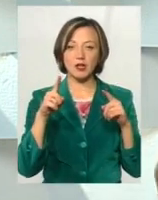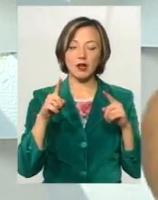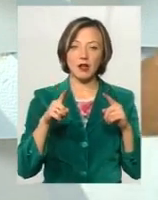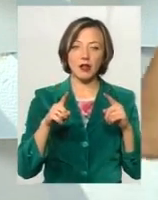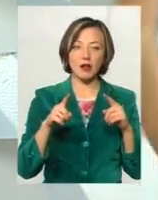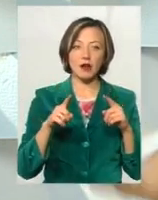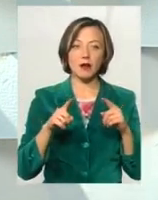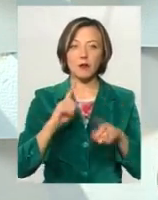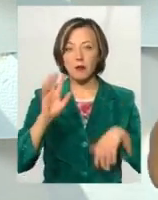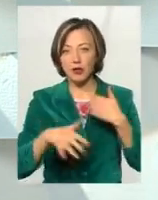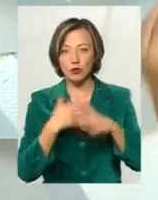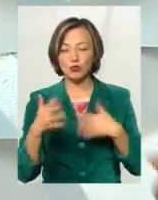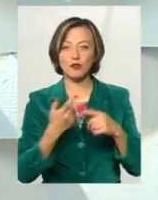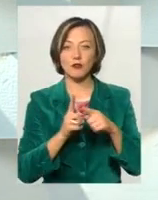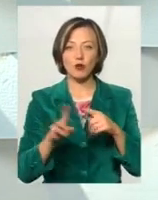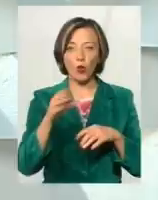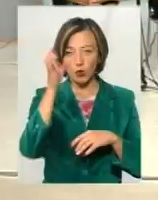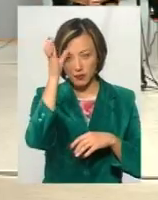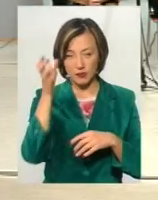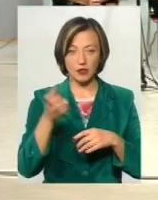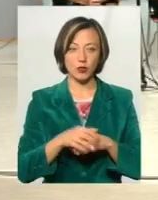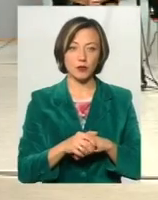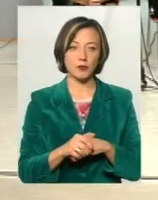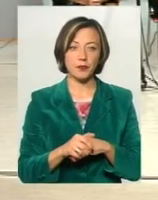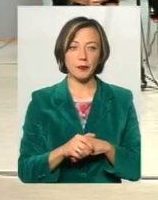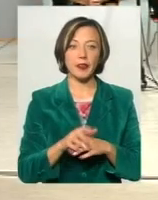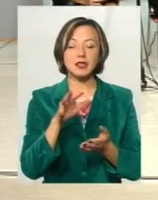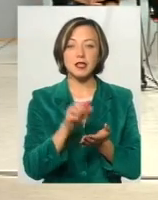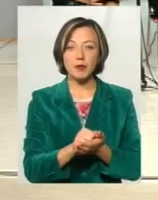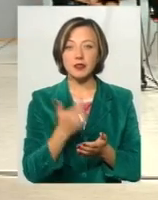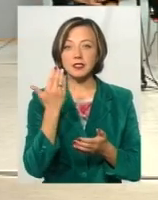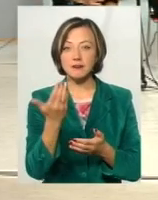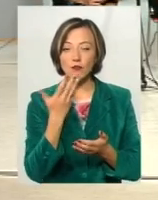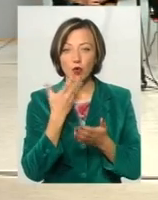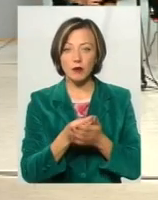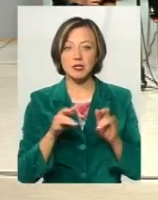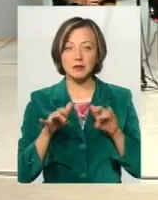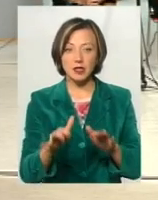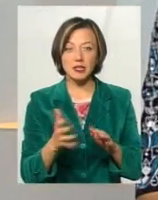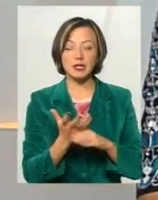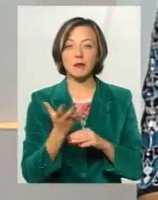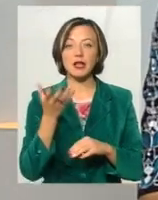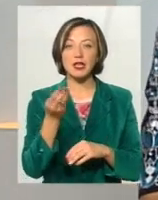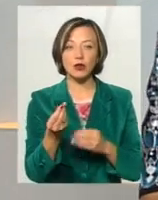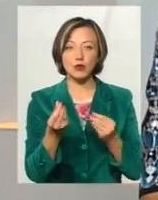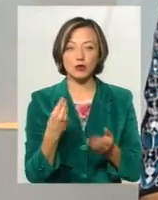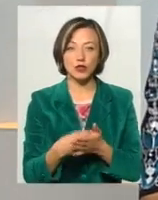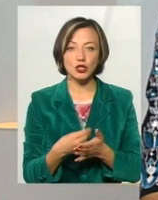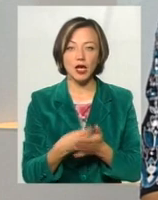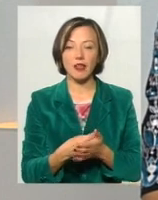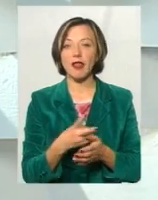вигадувати, перетрушувати всю освіту. От. Займайтеся своїми справами, закладіть ці кошти в